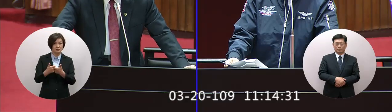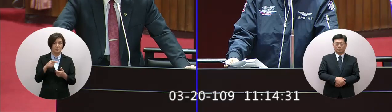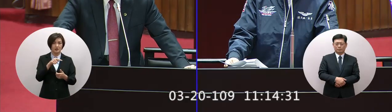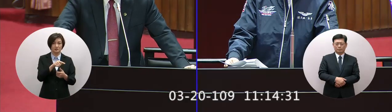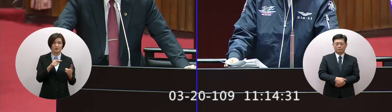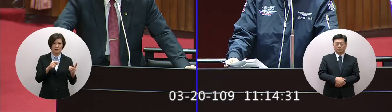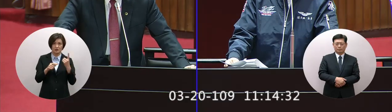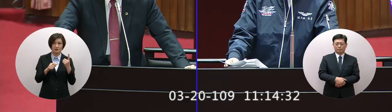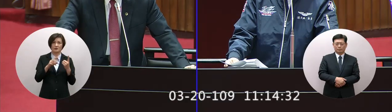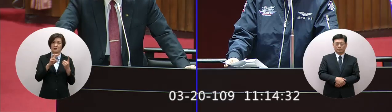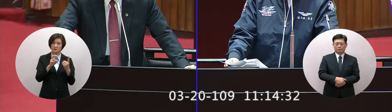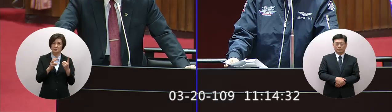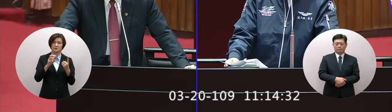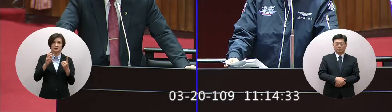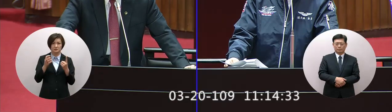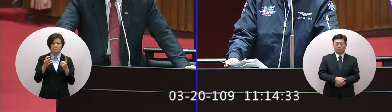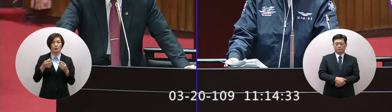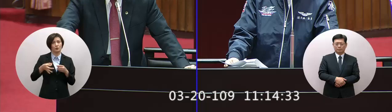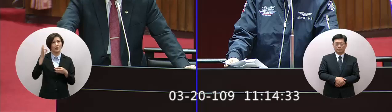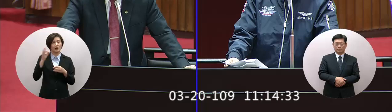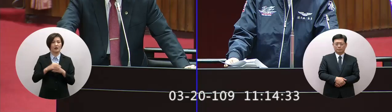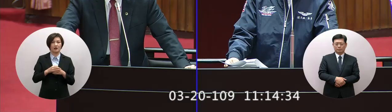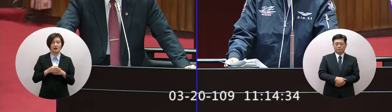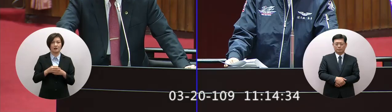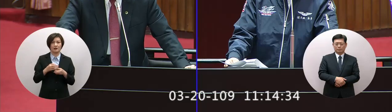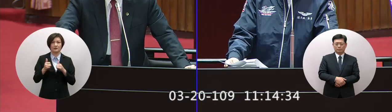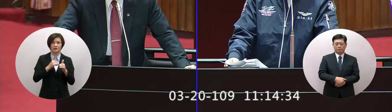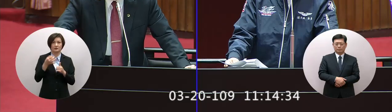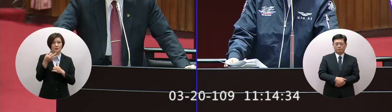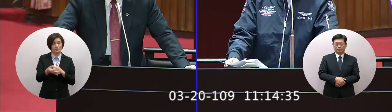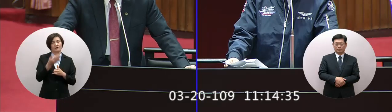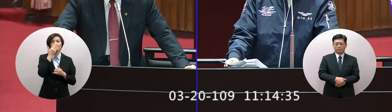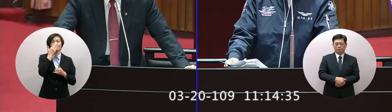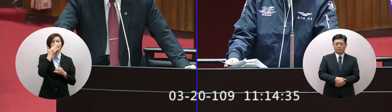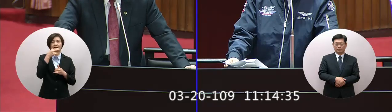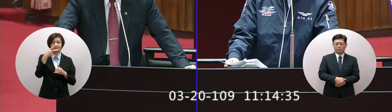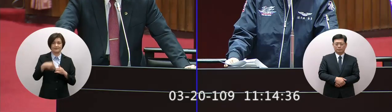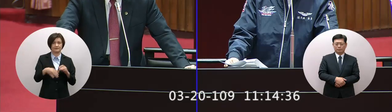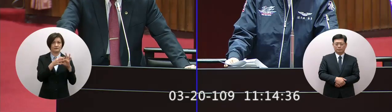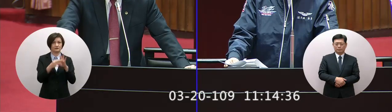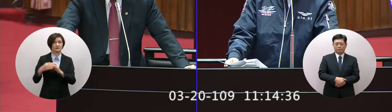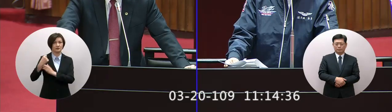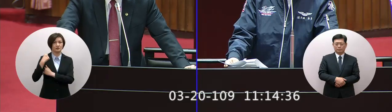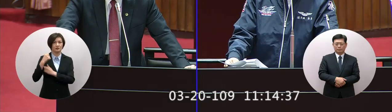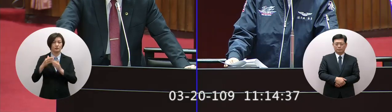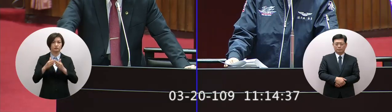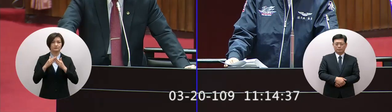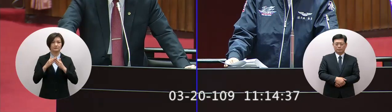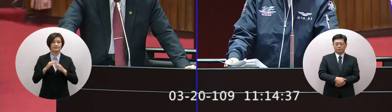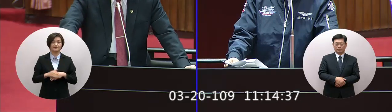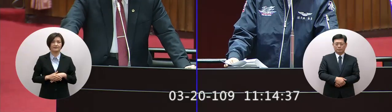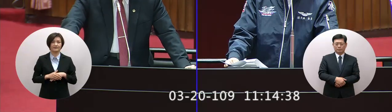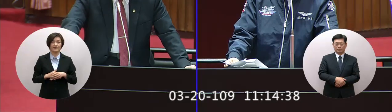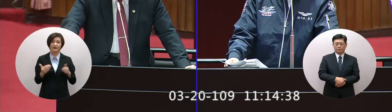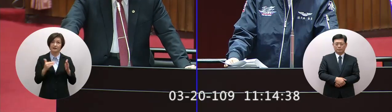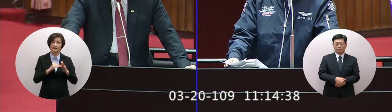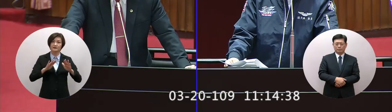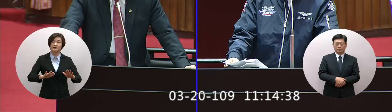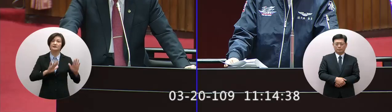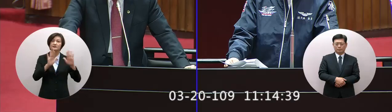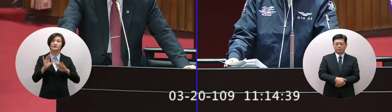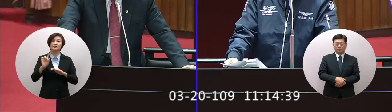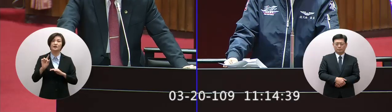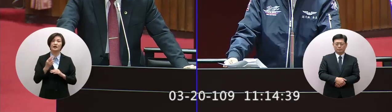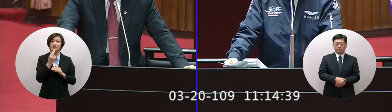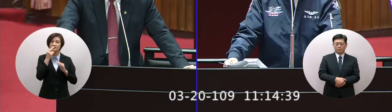台三四十万的，我多半大概买不起，啊，所以讲这个物件爱过来努力安尼，啊，即大家以目前来讲，我们